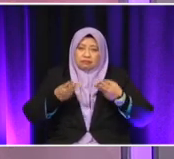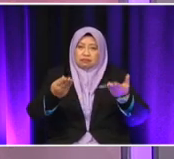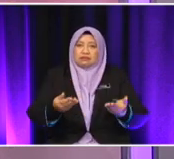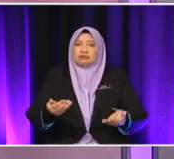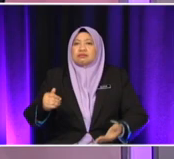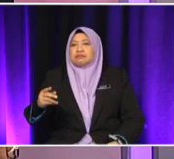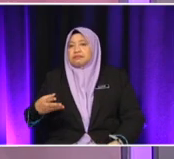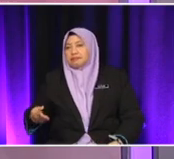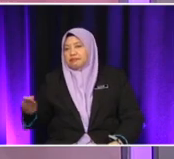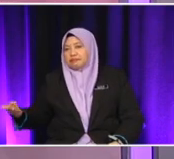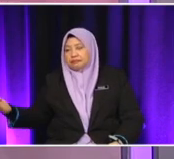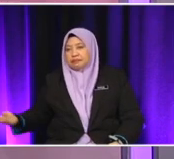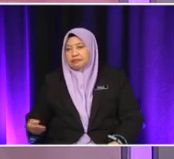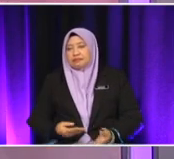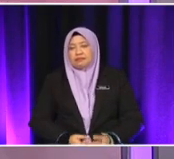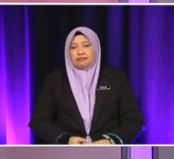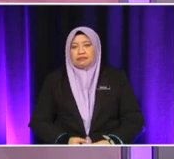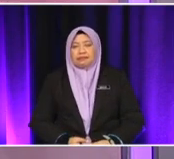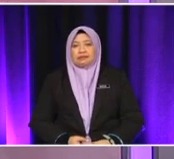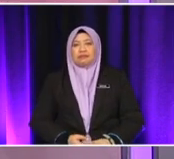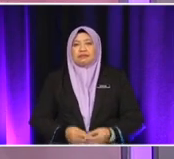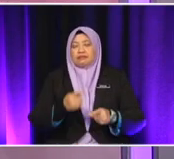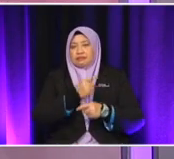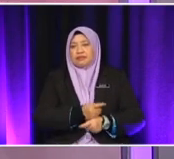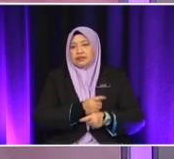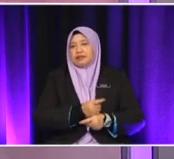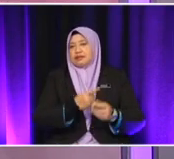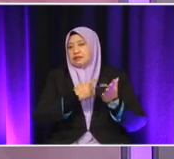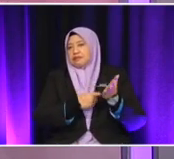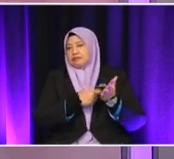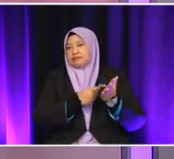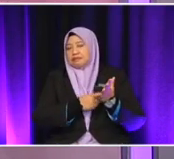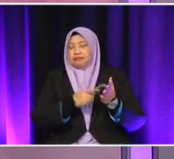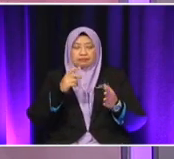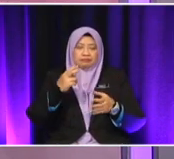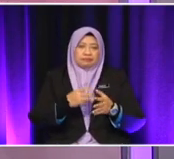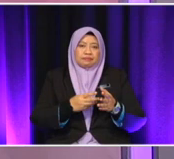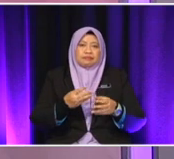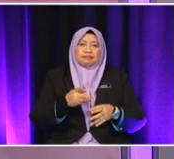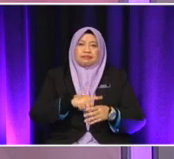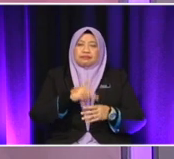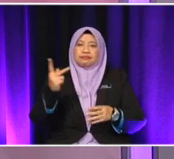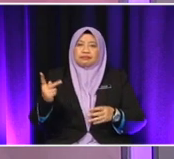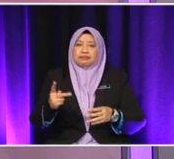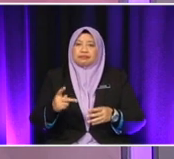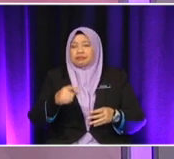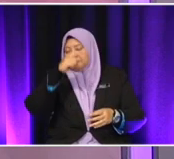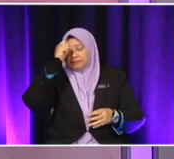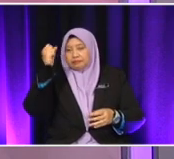tersebut oke penentu harga faktur pengeluaran menyebabkan